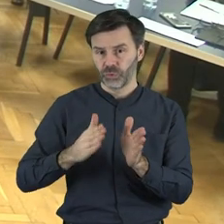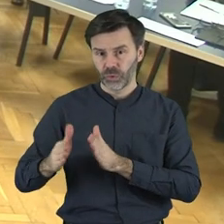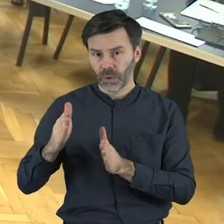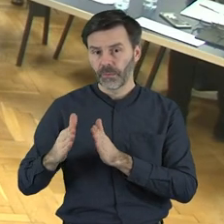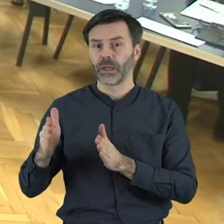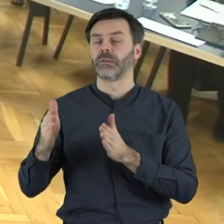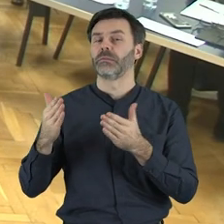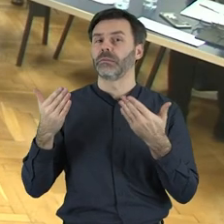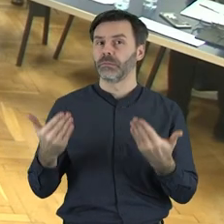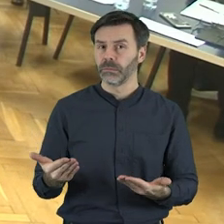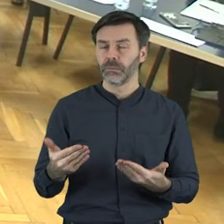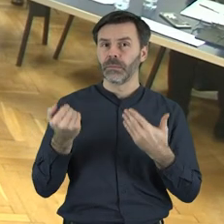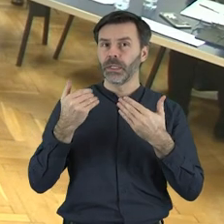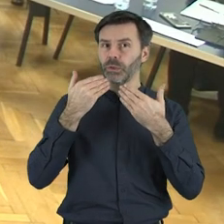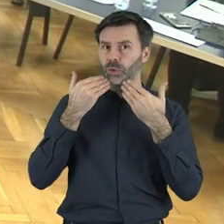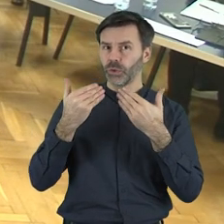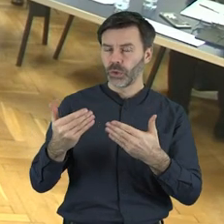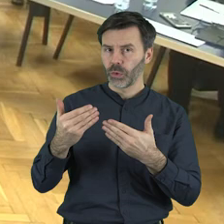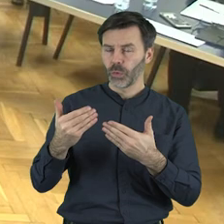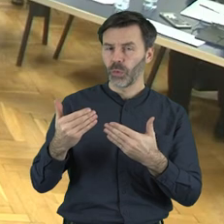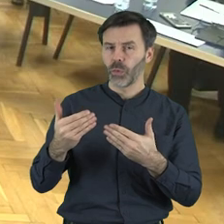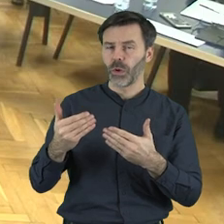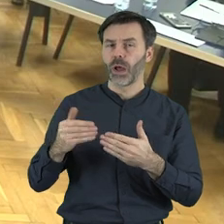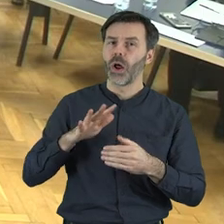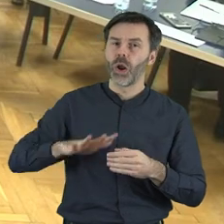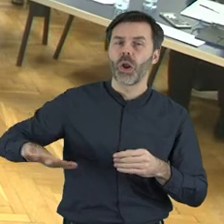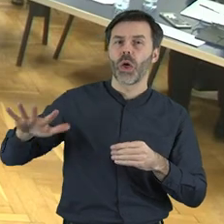bardzo dogłębnie przygotowały.